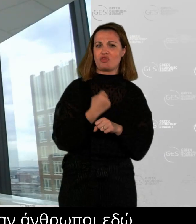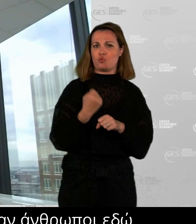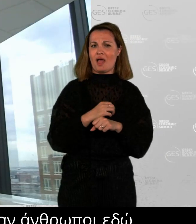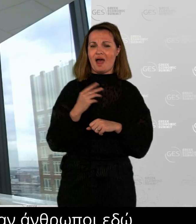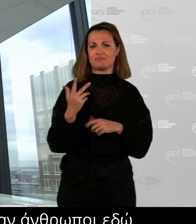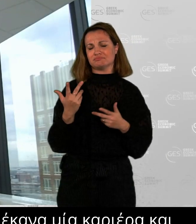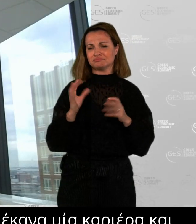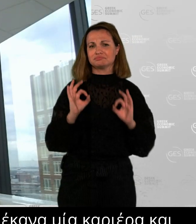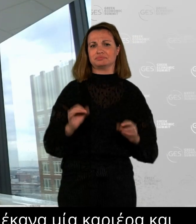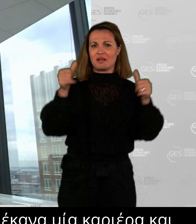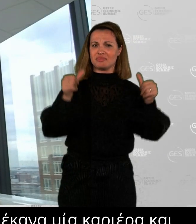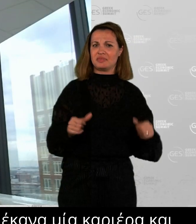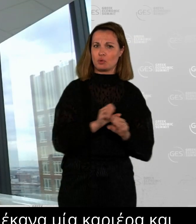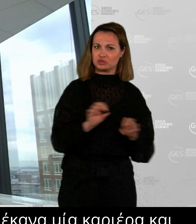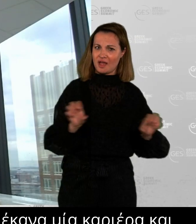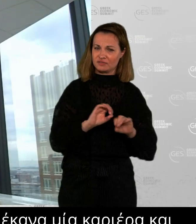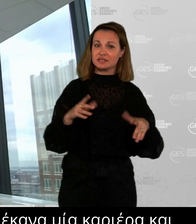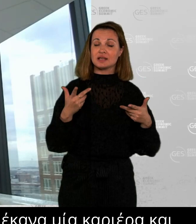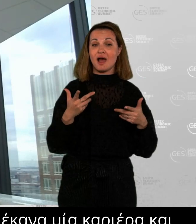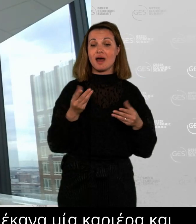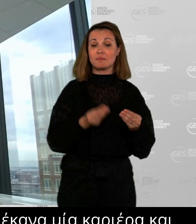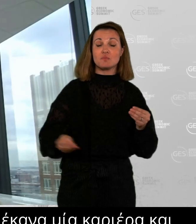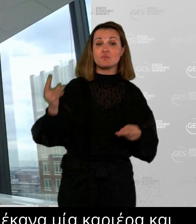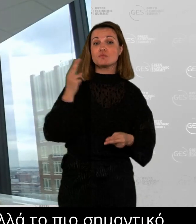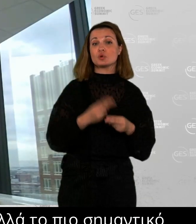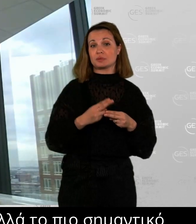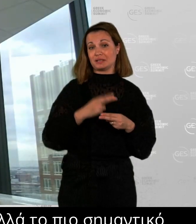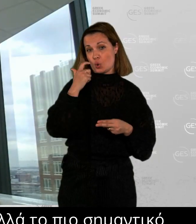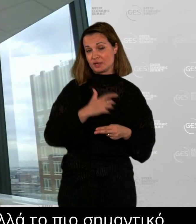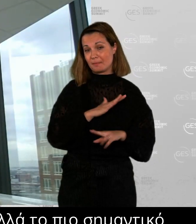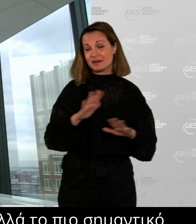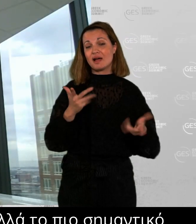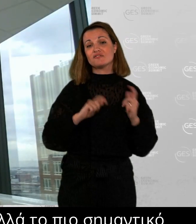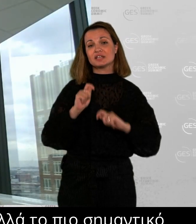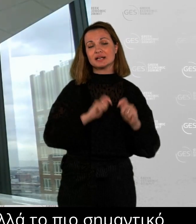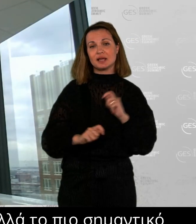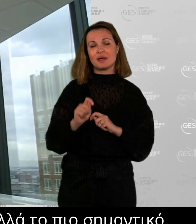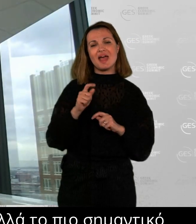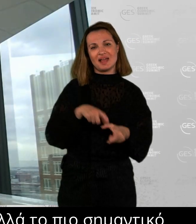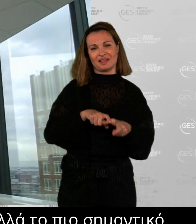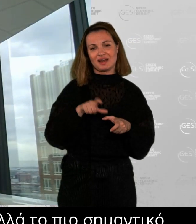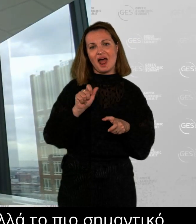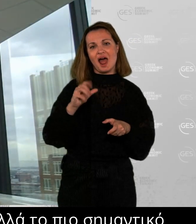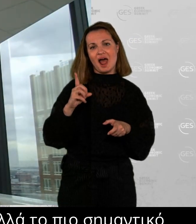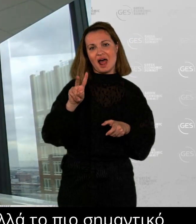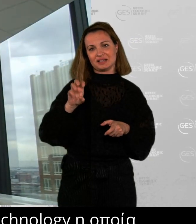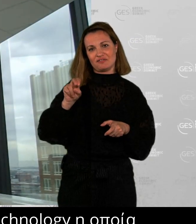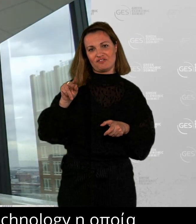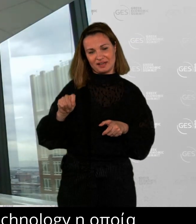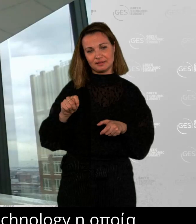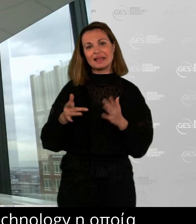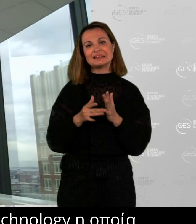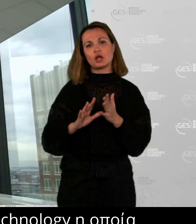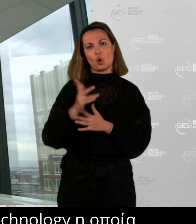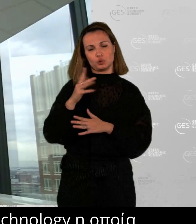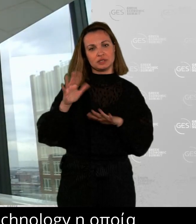το πιο σημαντικό πράγμα για μένα ήταν η δημιουργία της Athens Technologies, η οποία ξεκινήσαμε και χαιρετίζω και εγώ από την πλευρά μου αυτά